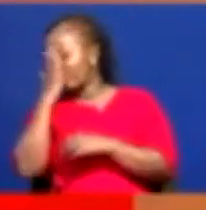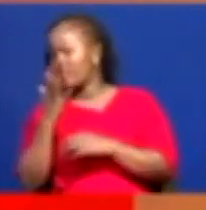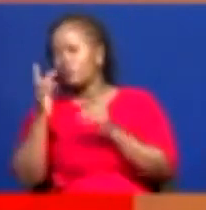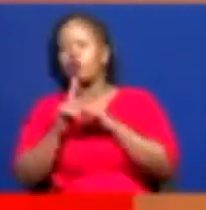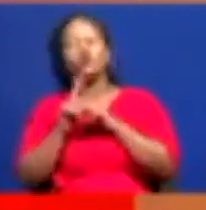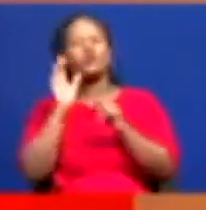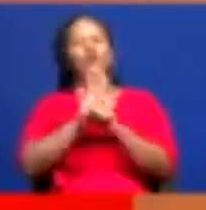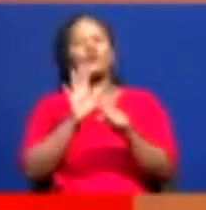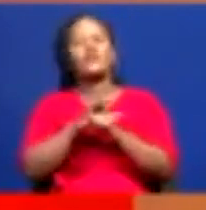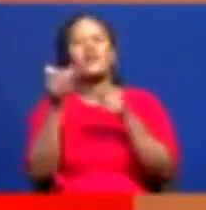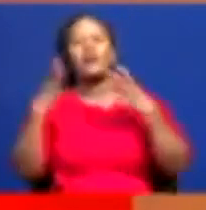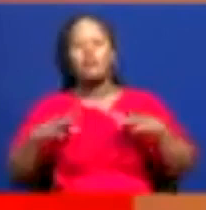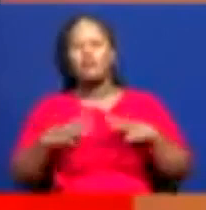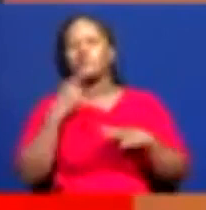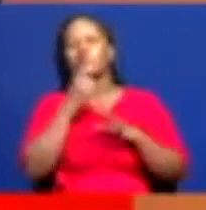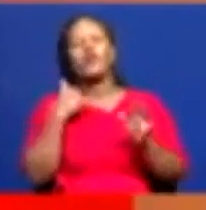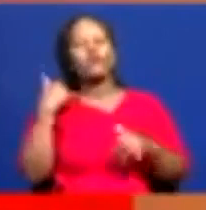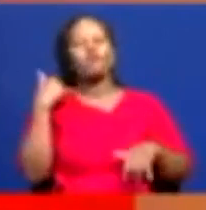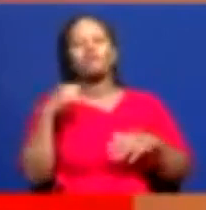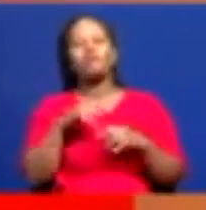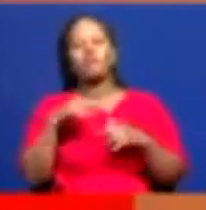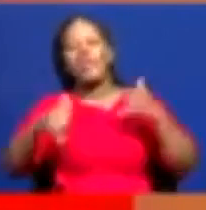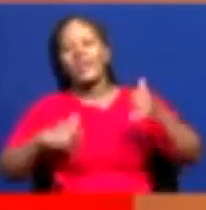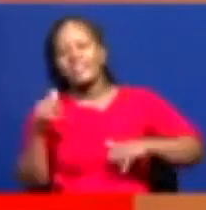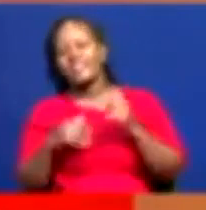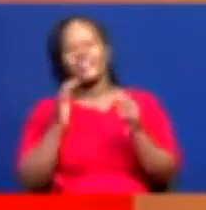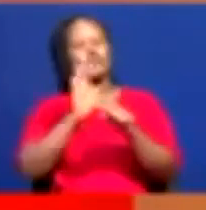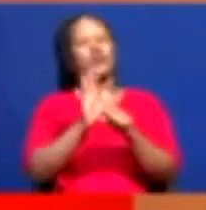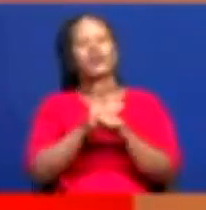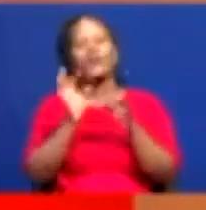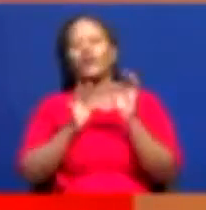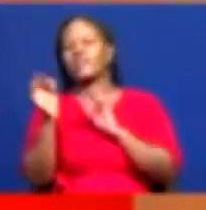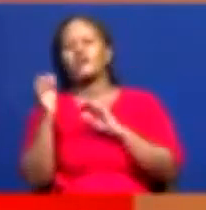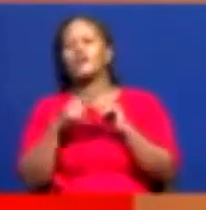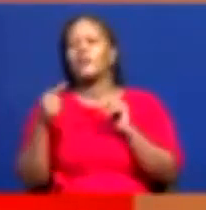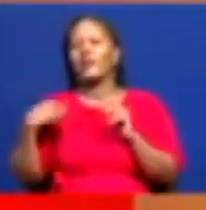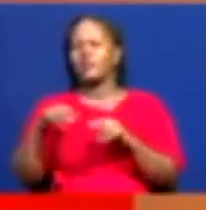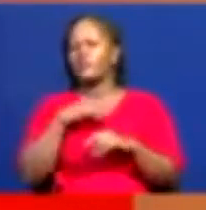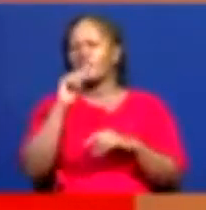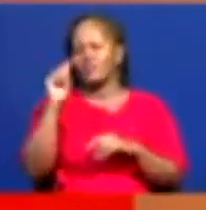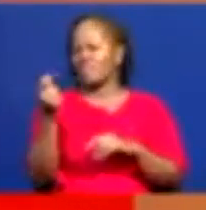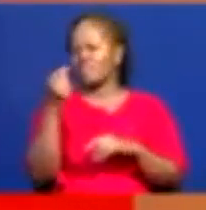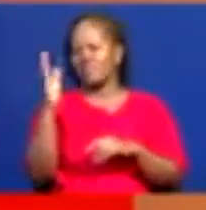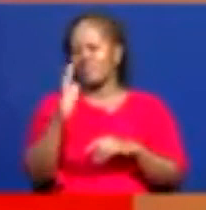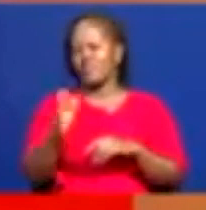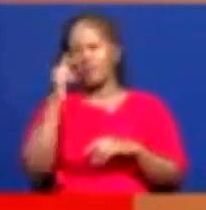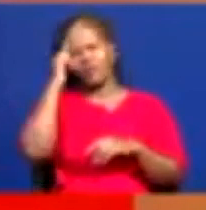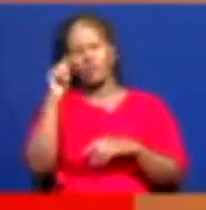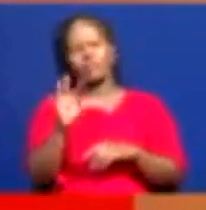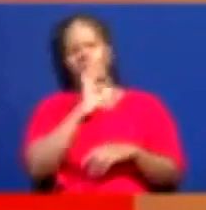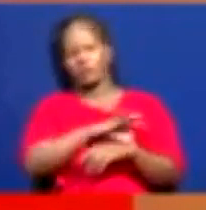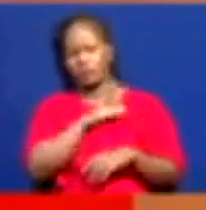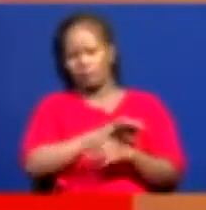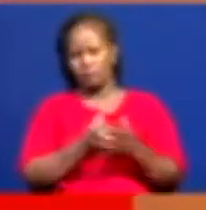ambao wametuentertain kwa miaka mingi, lakini kwa Kenya hatunjawahi kuchukulia kama sanaa ni biashara. Sasa ameingia waziri na Ababu na